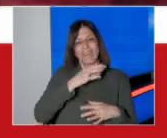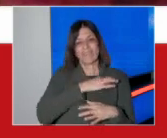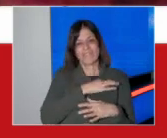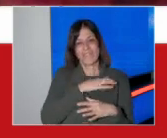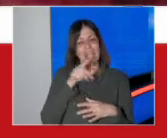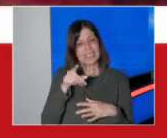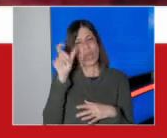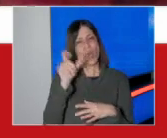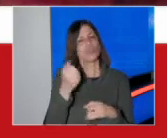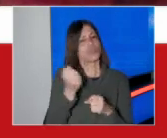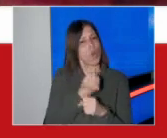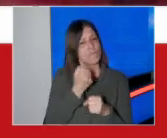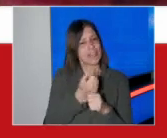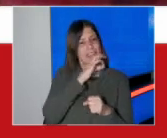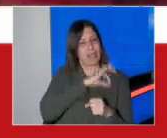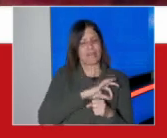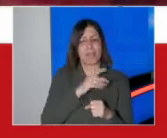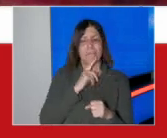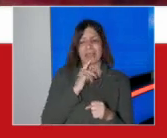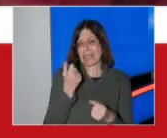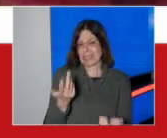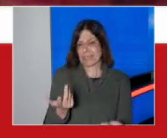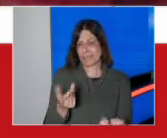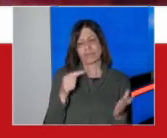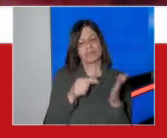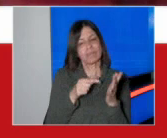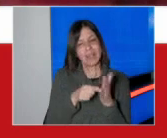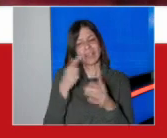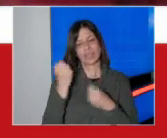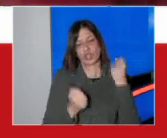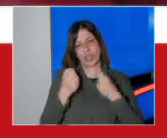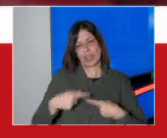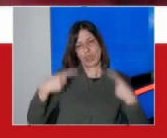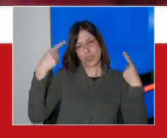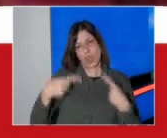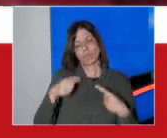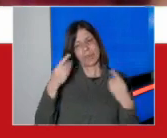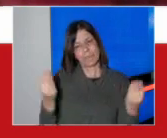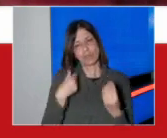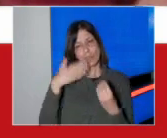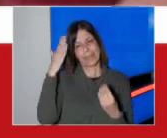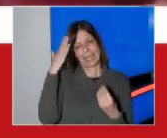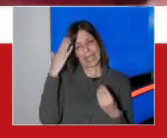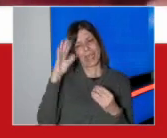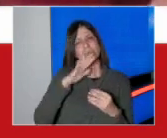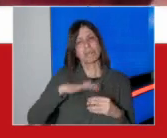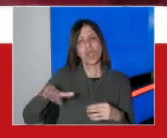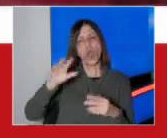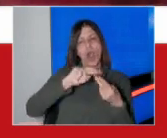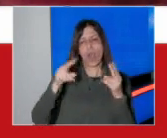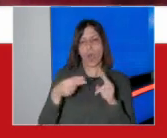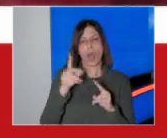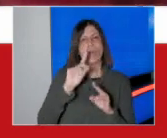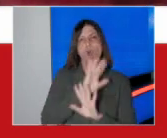אוכלוסייה שעובדת ומרוויחה מעט מאוד כסף, ולכן היא קשת יום. זה דבר שאנחנו מכירים אותו מכל העולם, לא רק